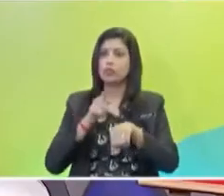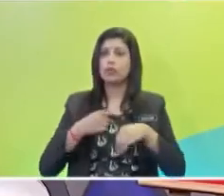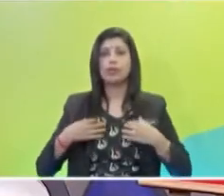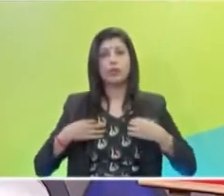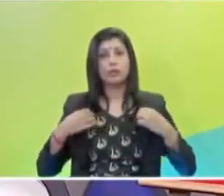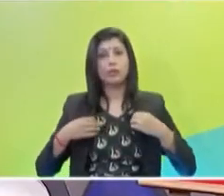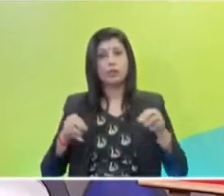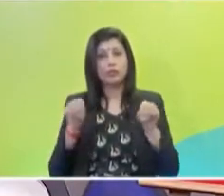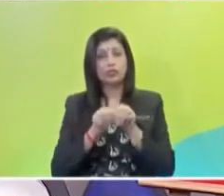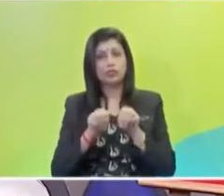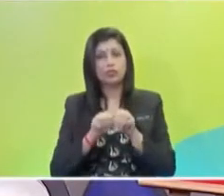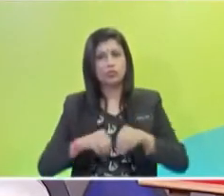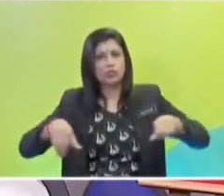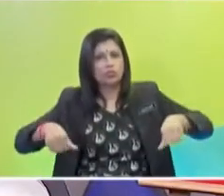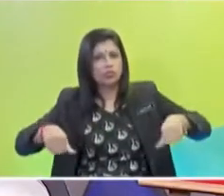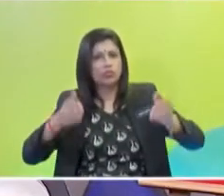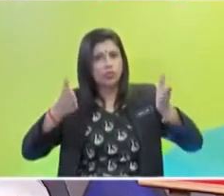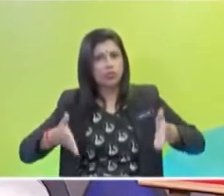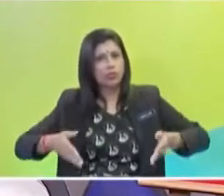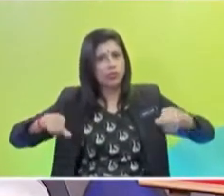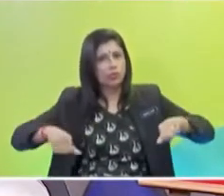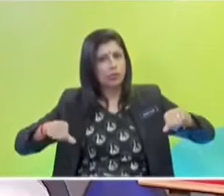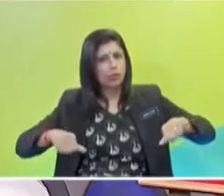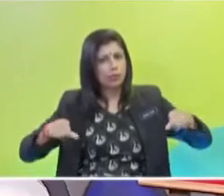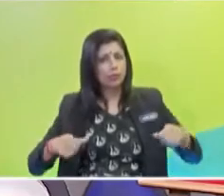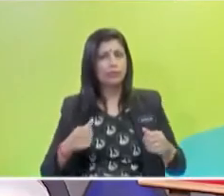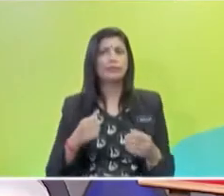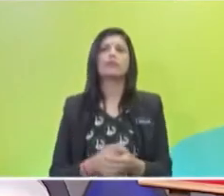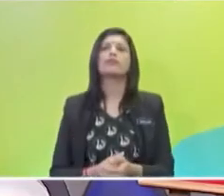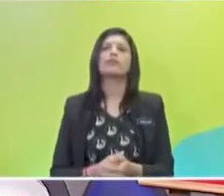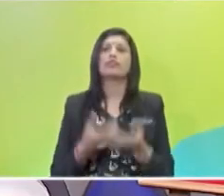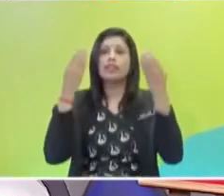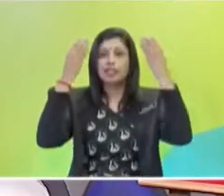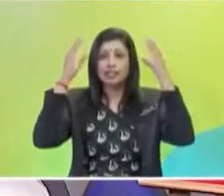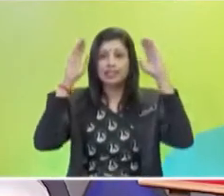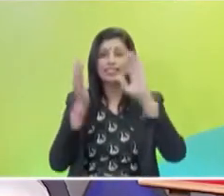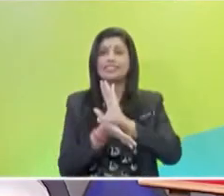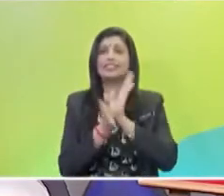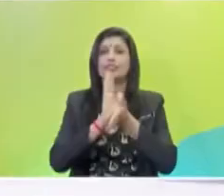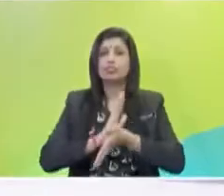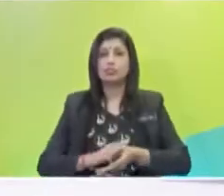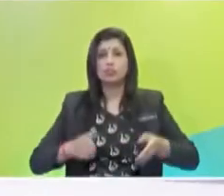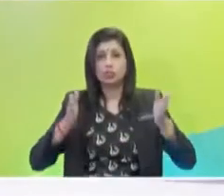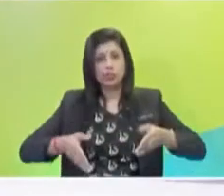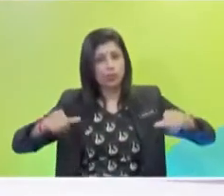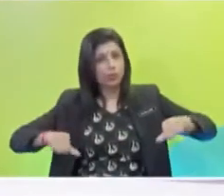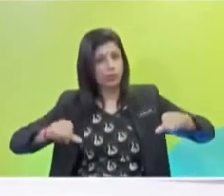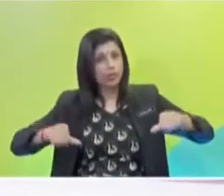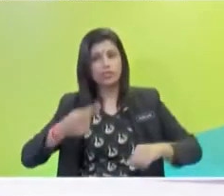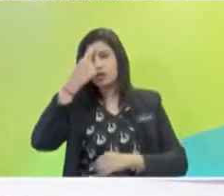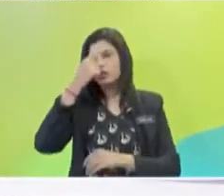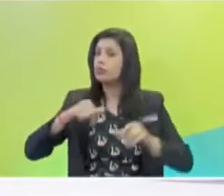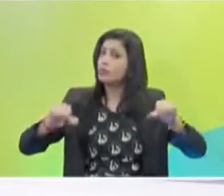Ya, hari ini Cikgu Alfian akan jadi chef untuk melayan dan juga mengambil pesanan murid-murid kat rumah. Wah,